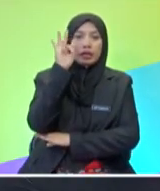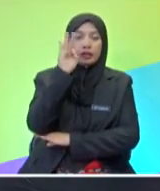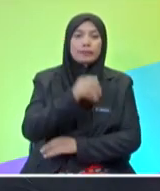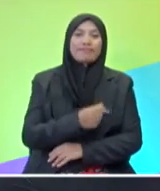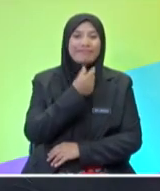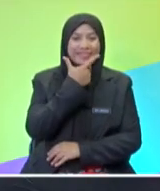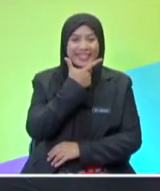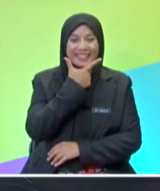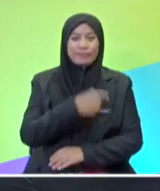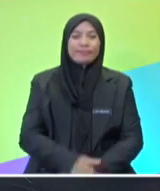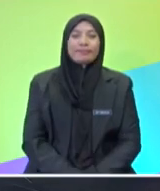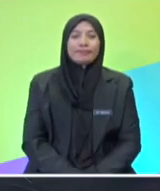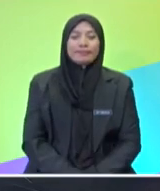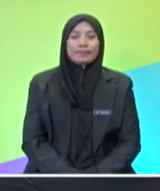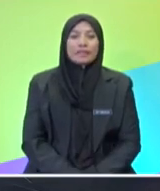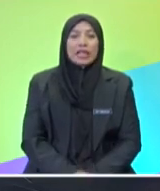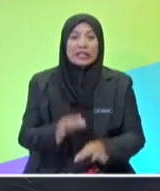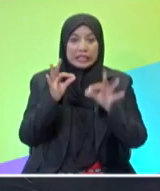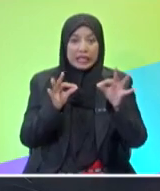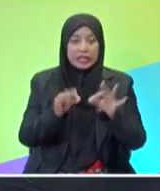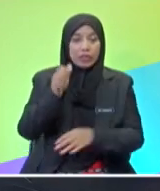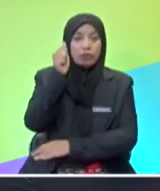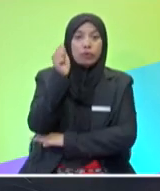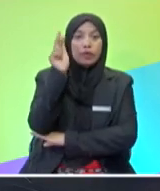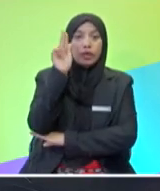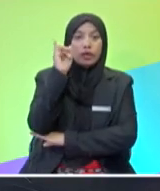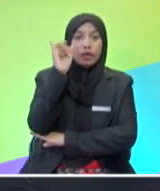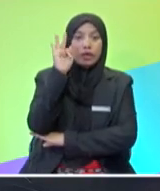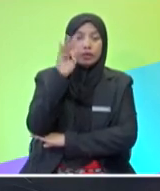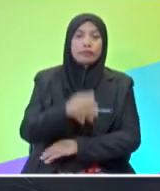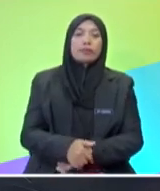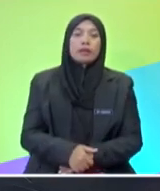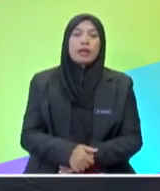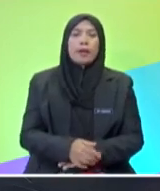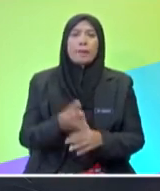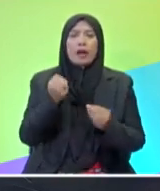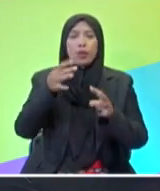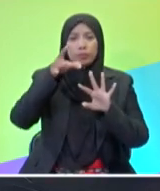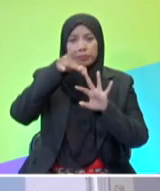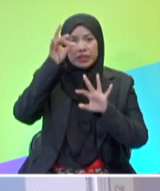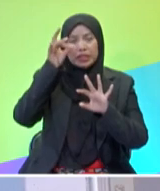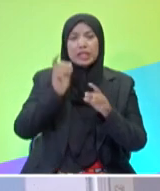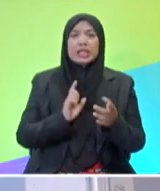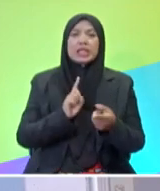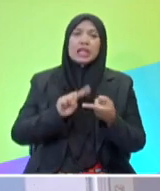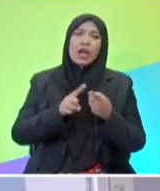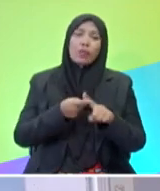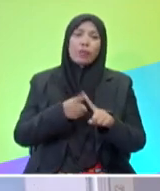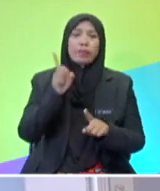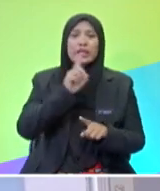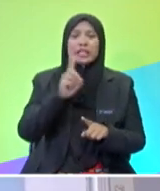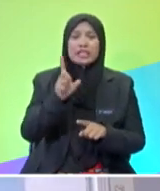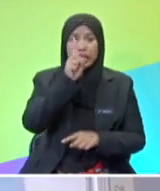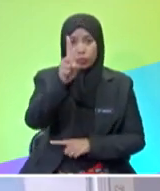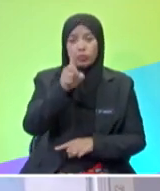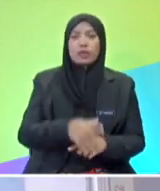Senyum Arif. Okey, Arif. Kalau Arif kan, Arif nak pilih kawan yang mana satu? Yang gambar pakai kemas ke,